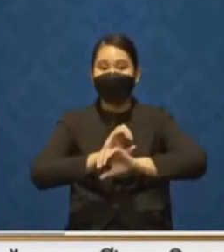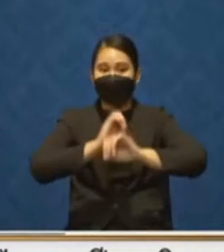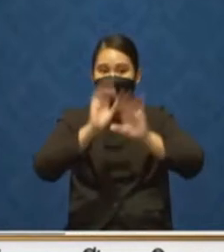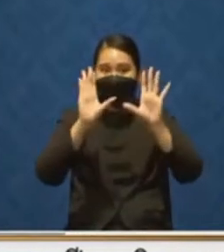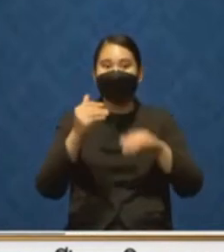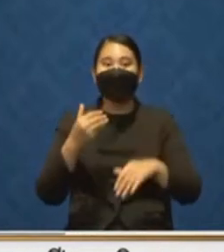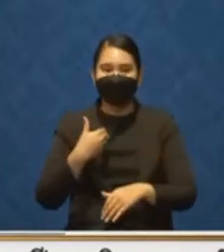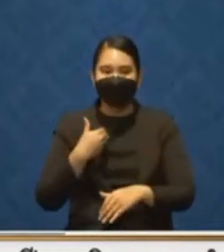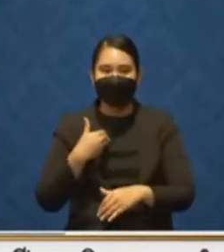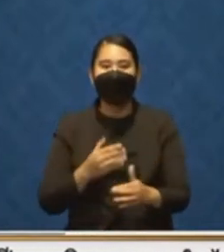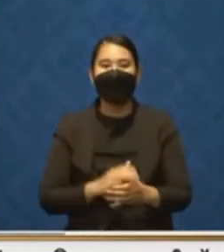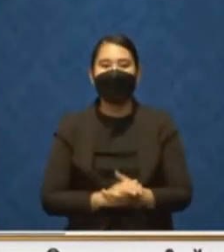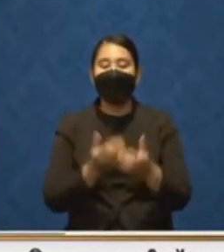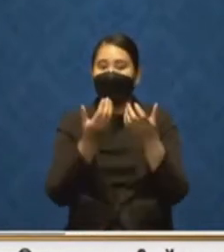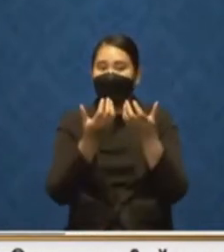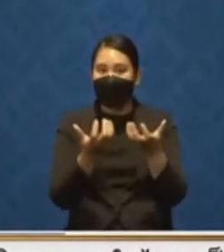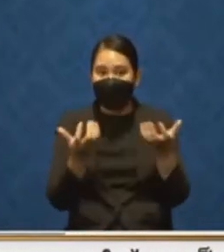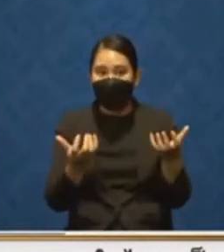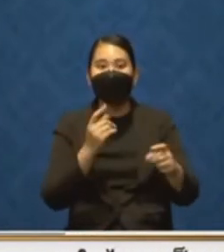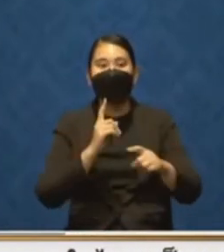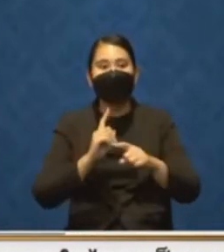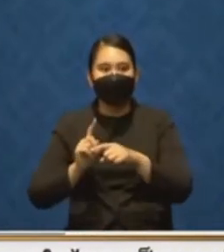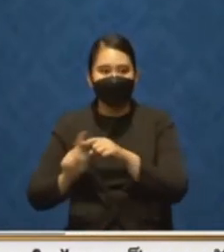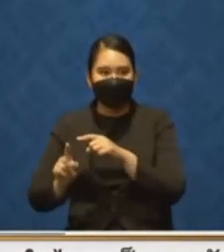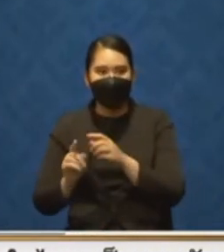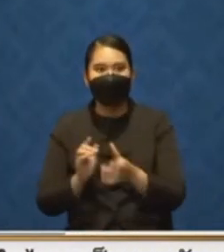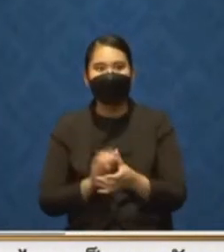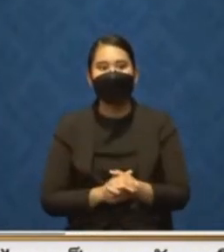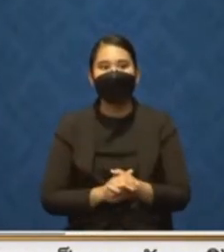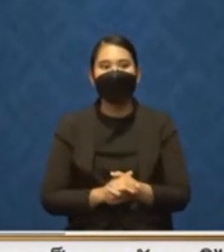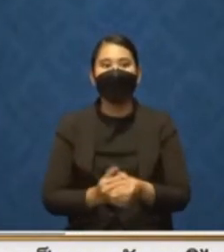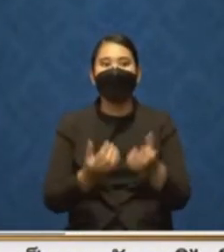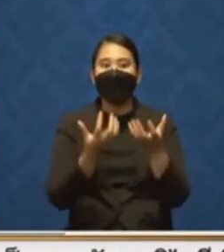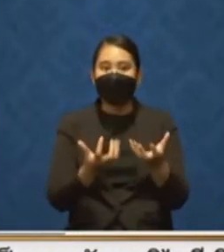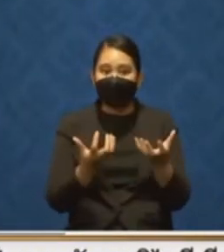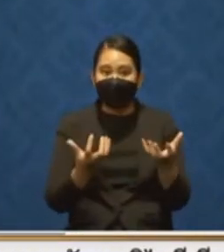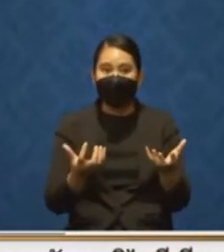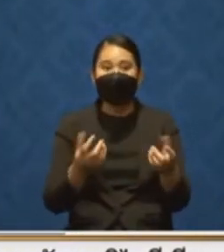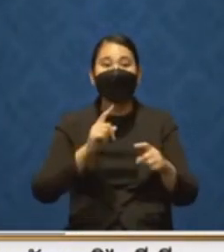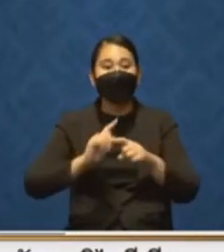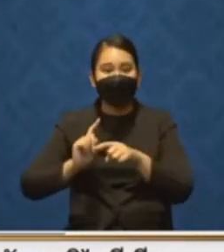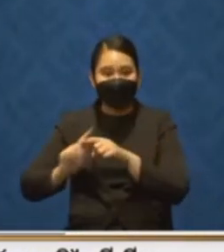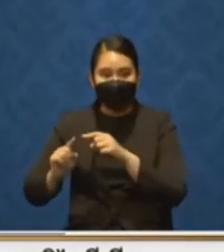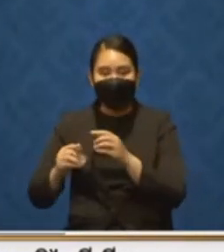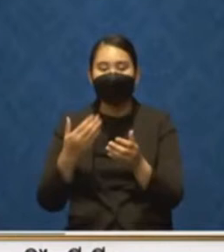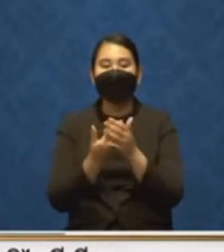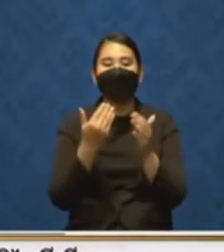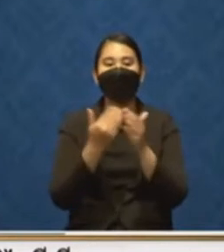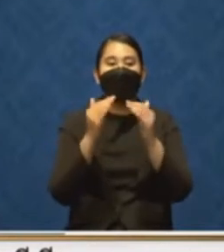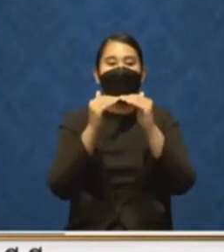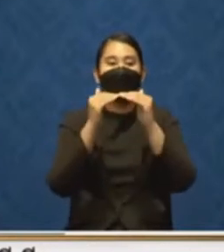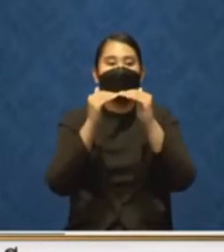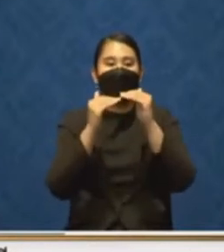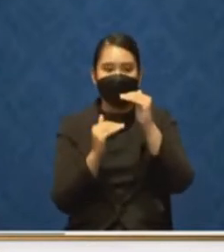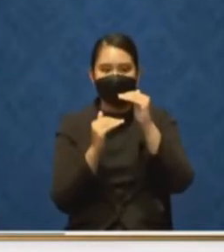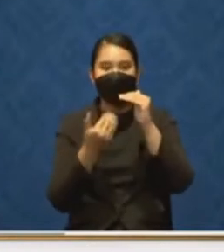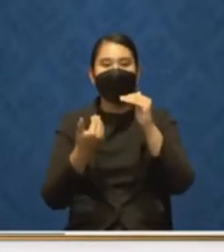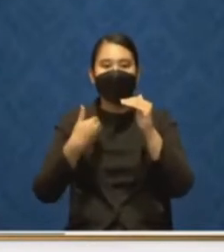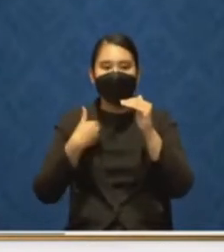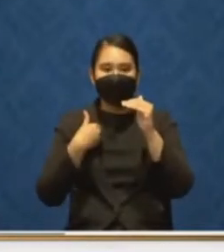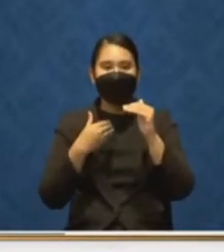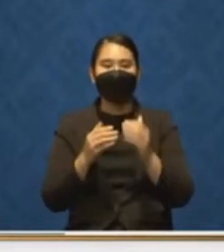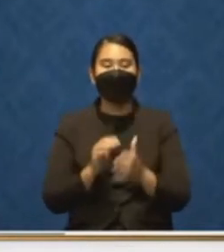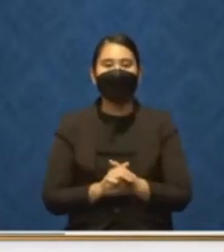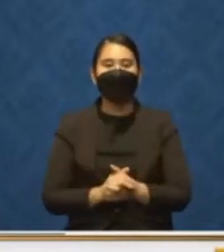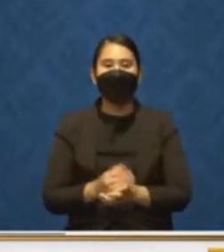ทำให้สินค้าจำนวนหลายรายการกลับรถราคาลงมาที่